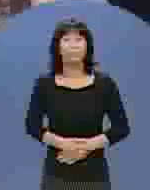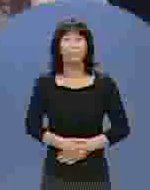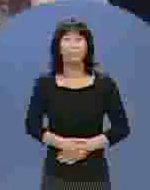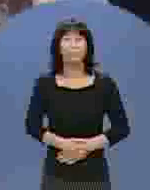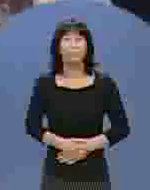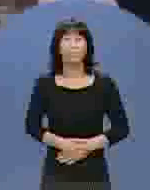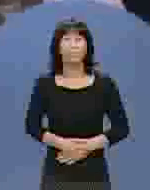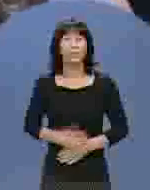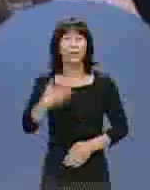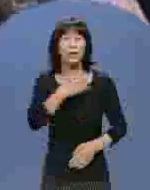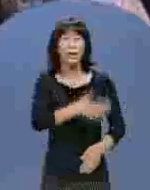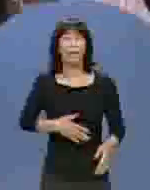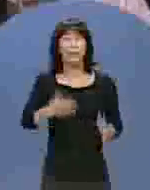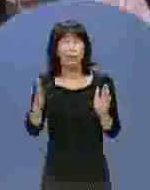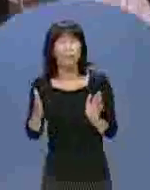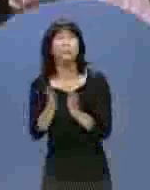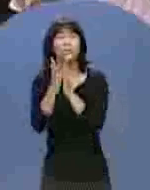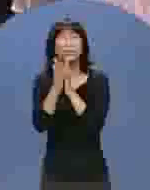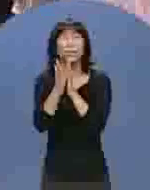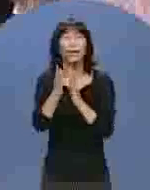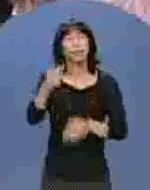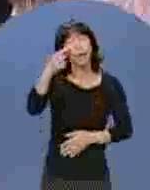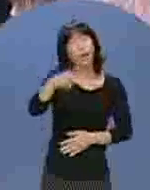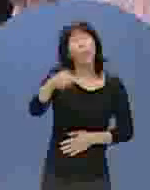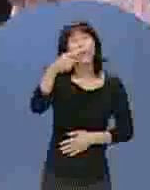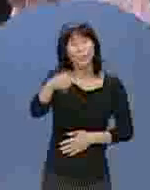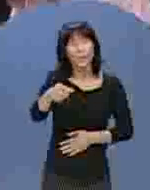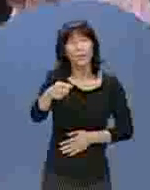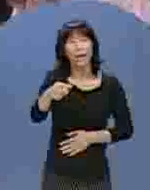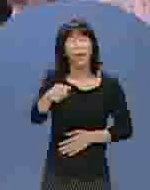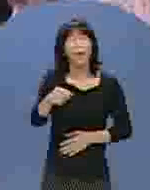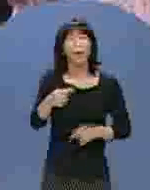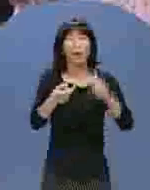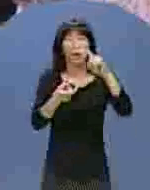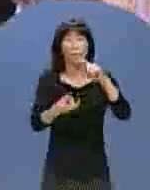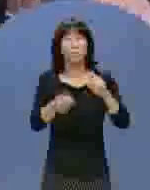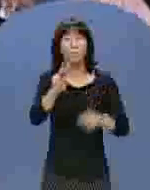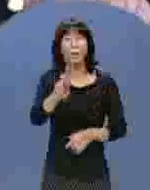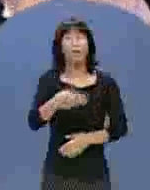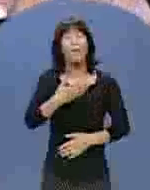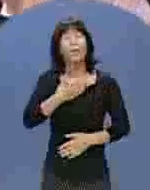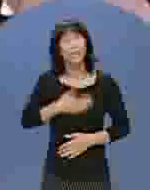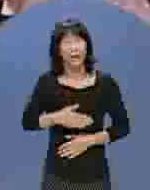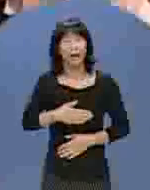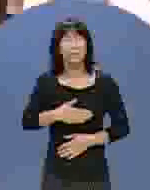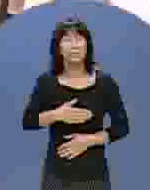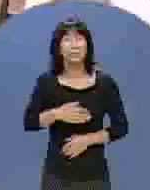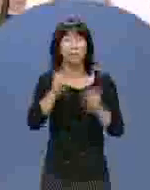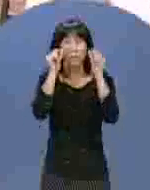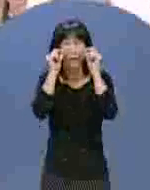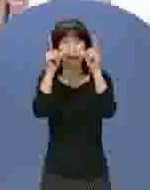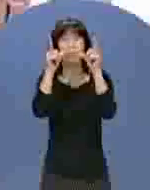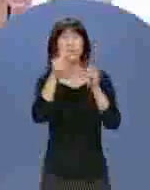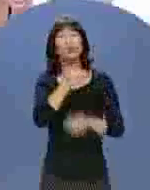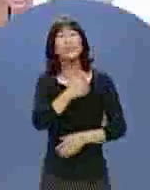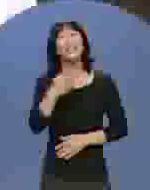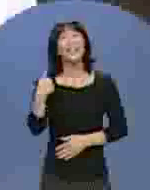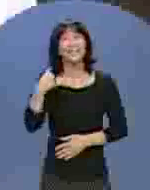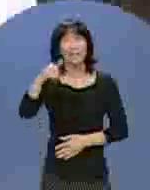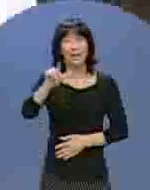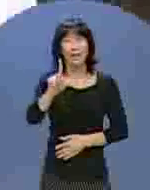体をぶつけ合うこともあったサリバン先生の指導で、言葉を理解し発見することができたヘレ